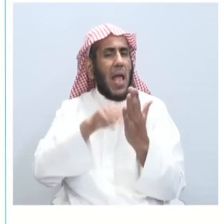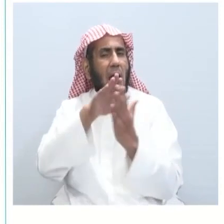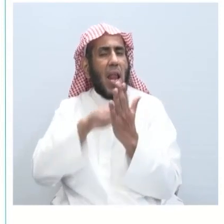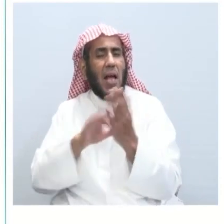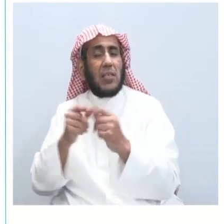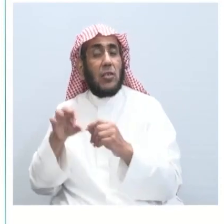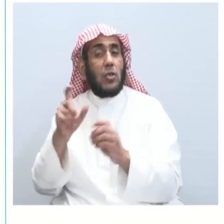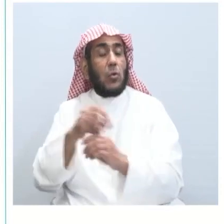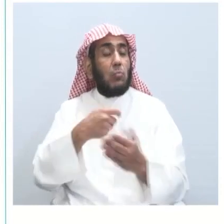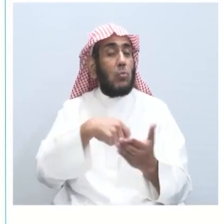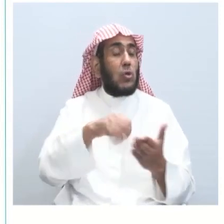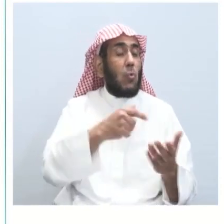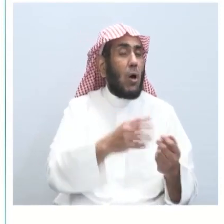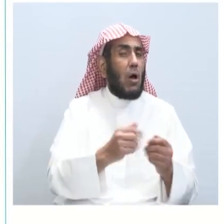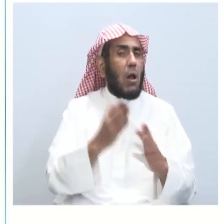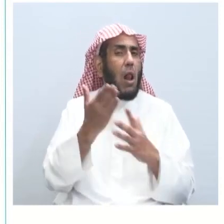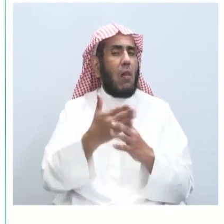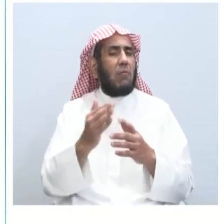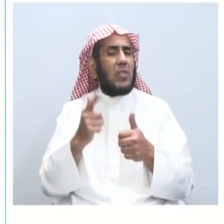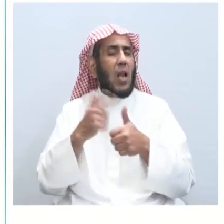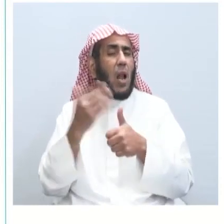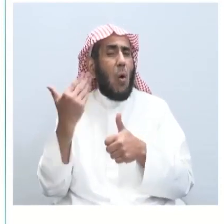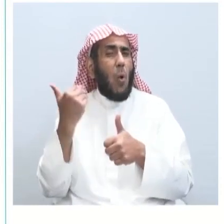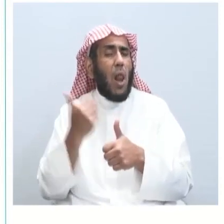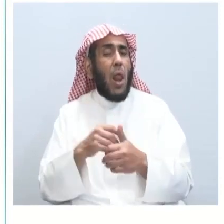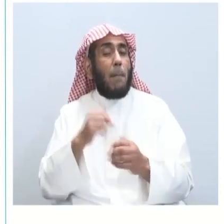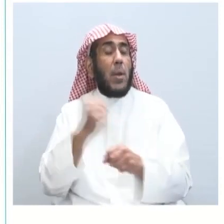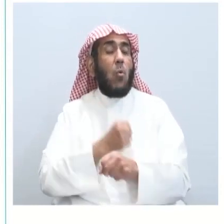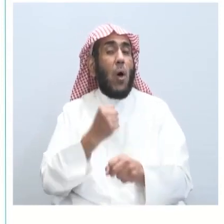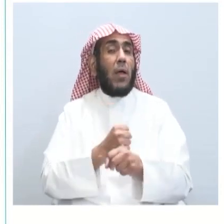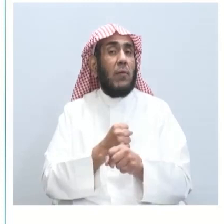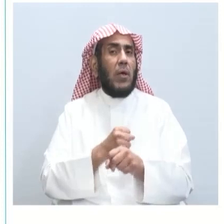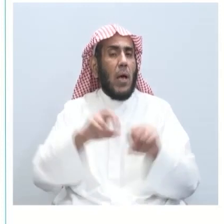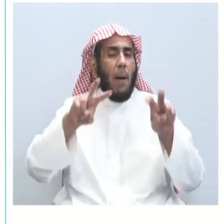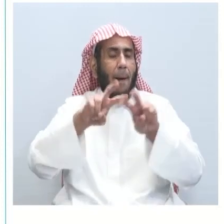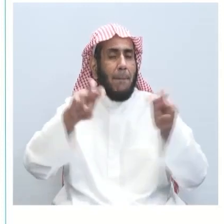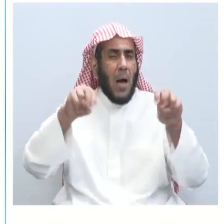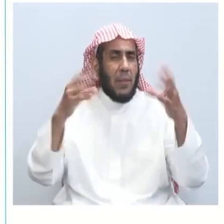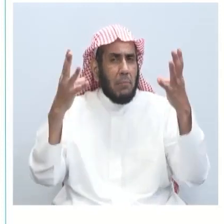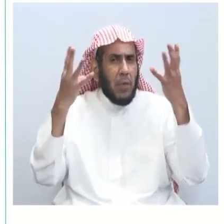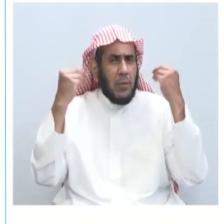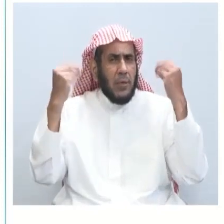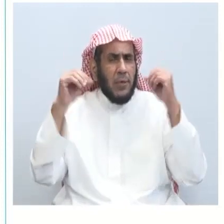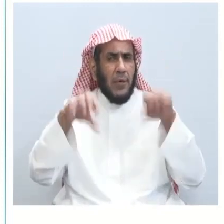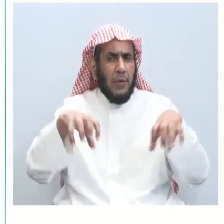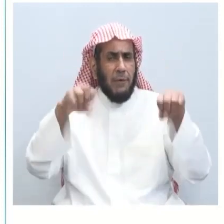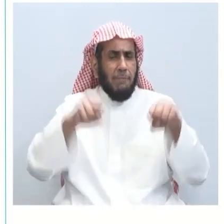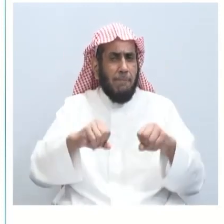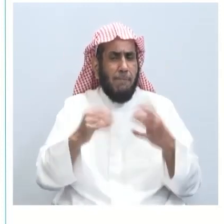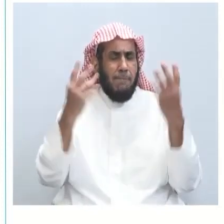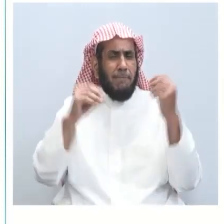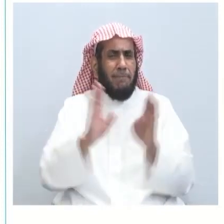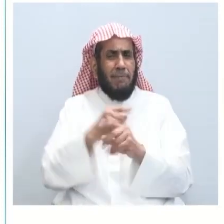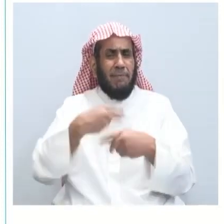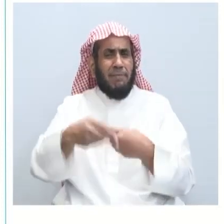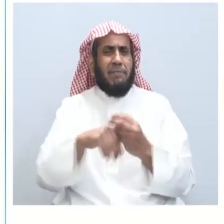التسويق في الفصل الاول ان من الوظائف هو بحث المعلومات واداره معلومات التسويق